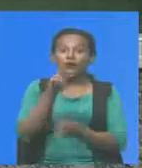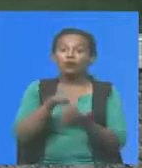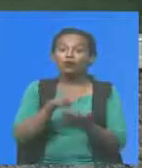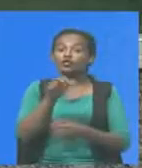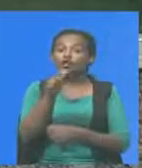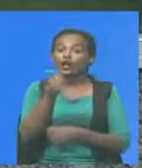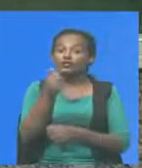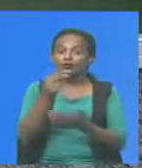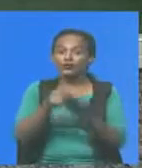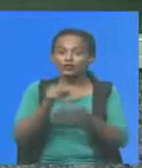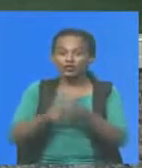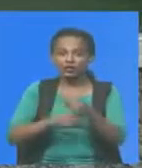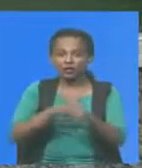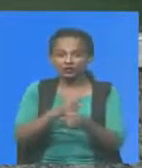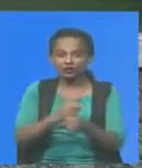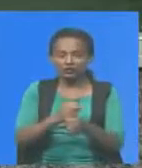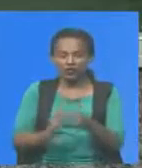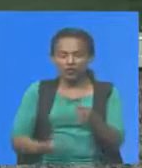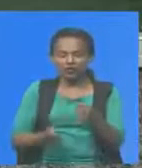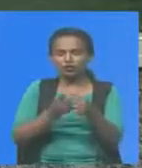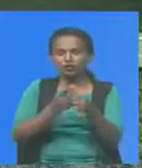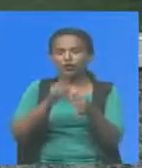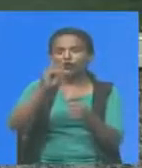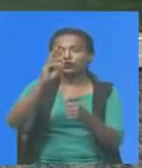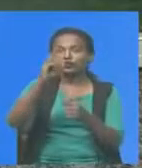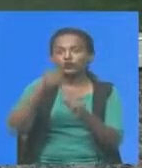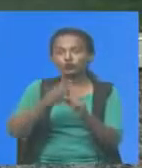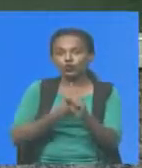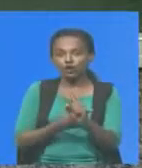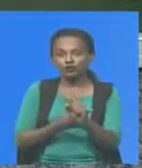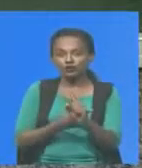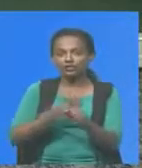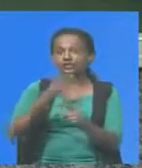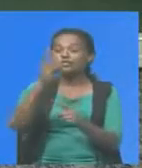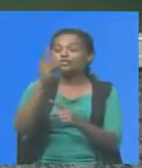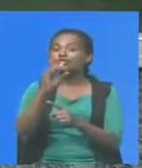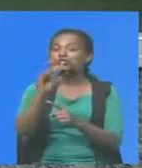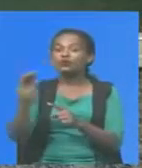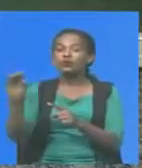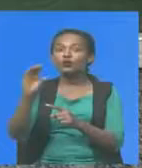በ2010 በጀት ዓመት የመጀመሪያዎቹ 6 ወራት